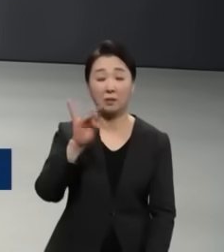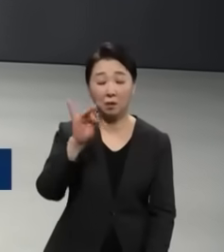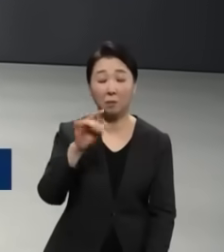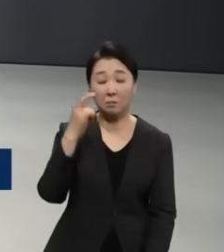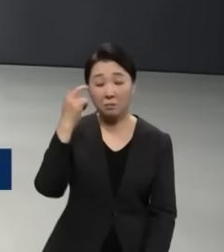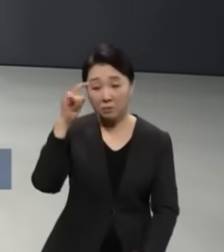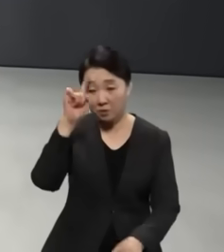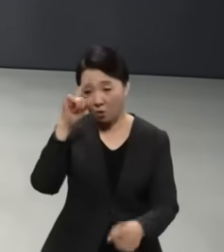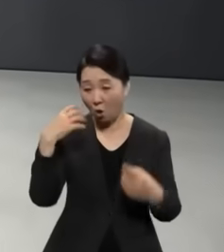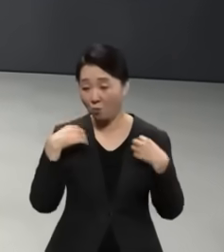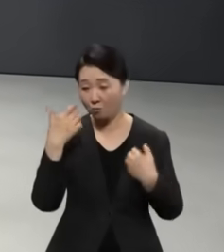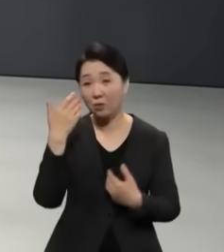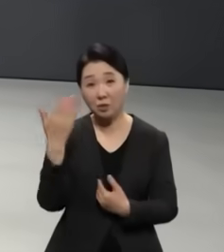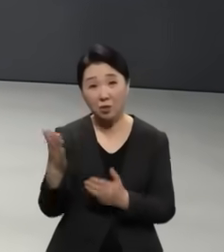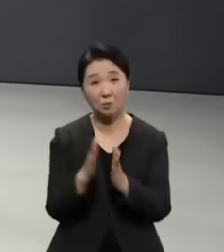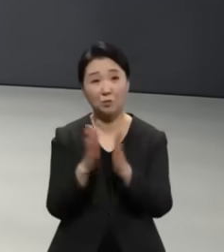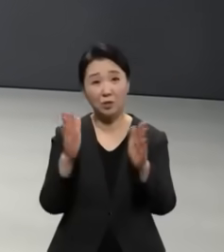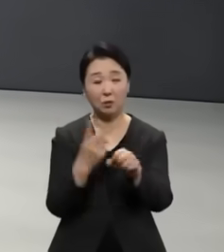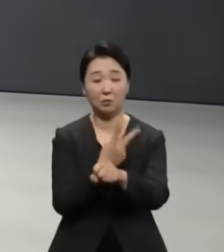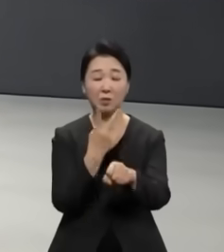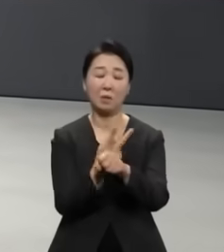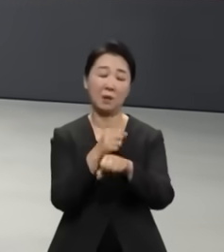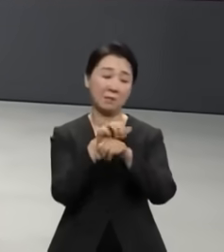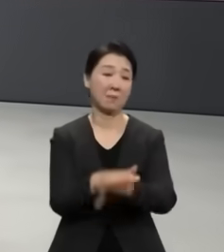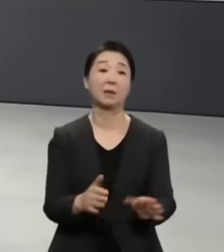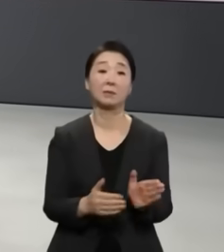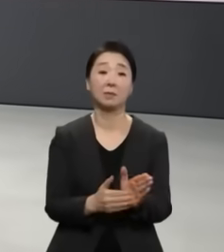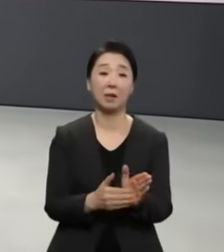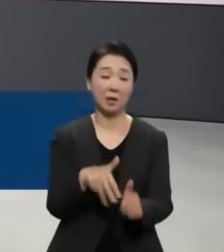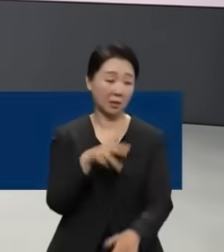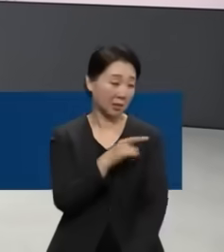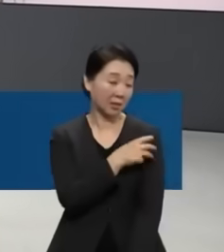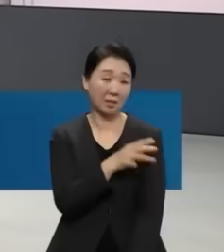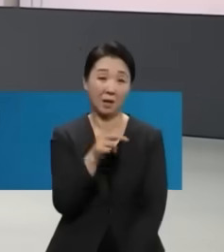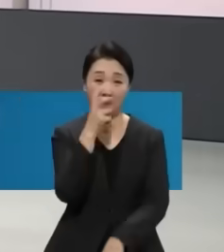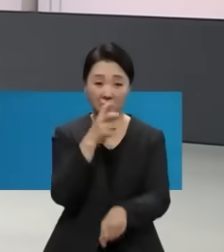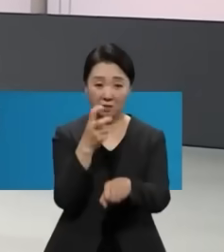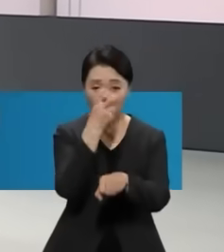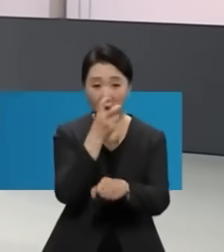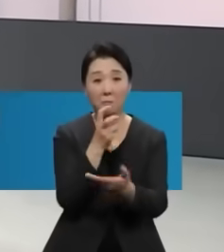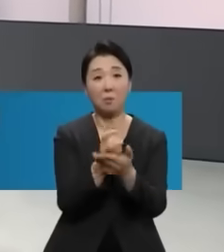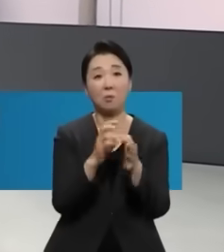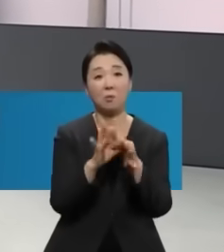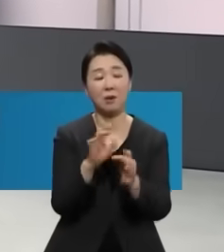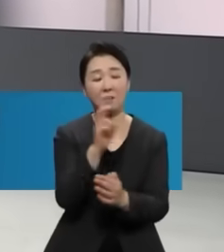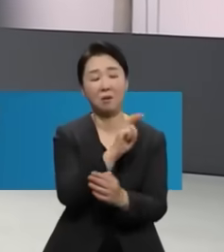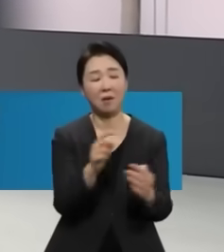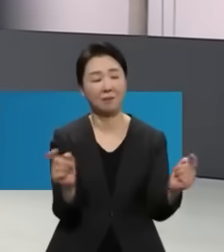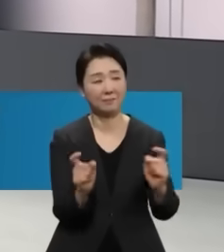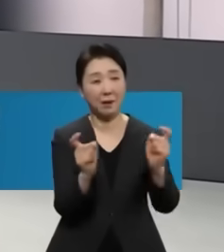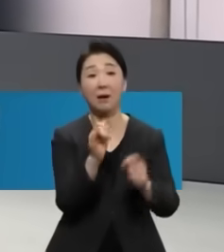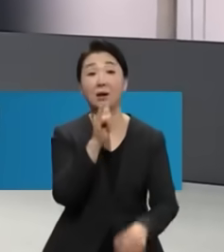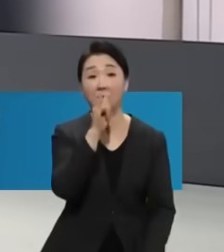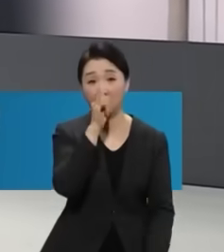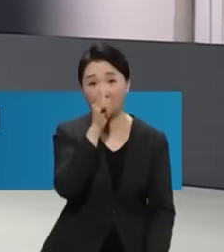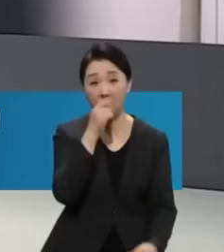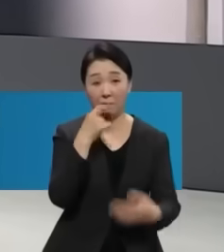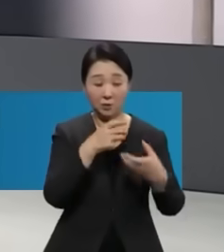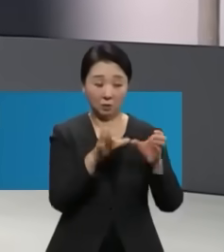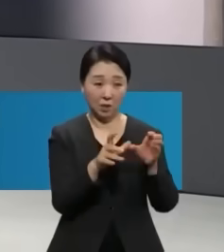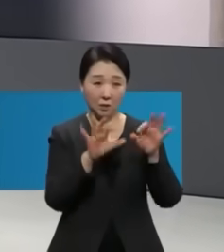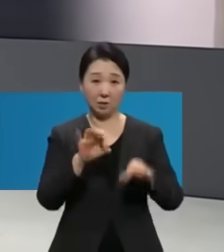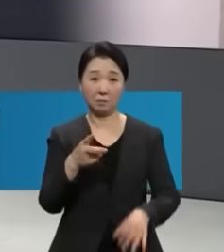질문이 시작 2시간 만에 파행했습니다. 최상병 특검법을 둘러싸고 여야의 팽팽한 대치 속에